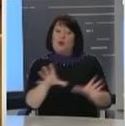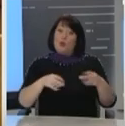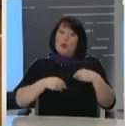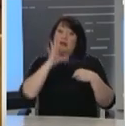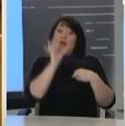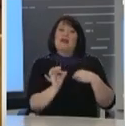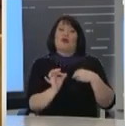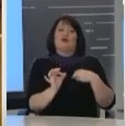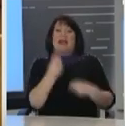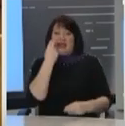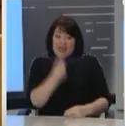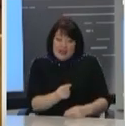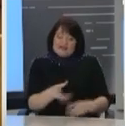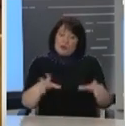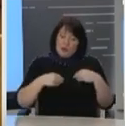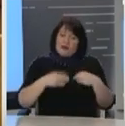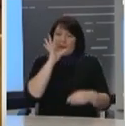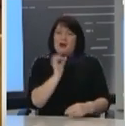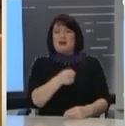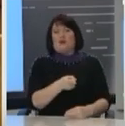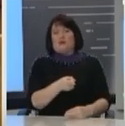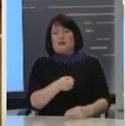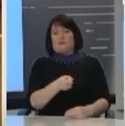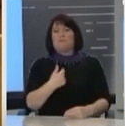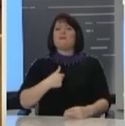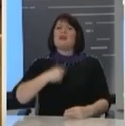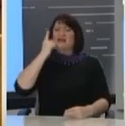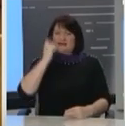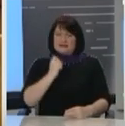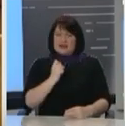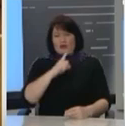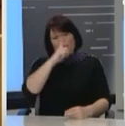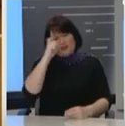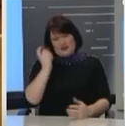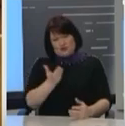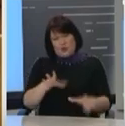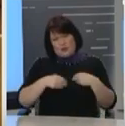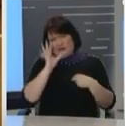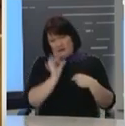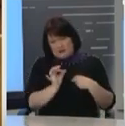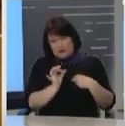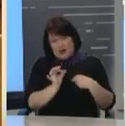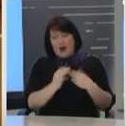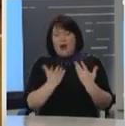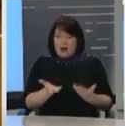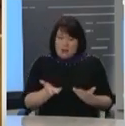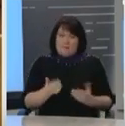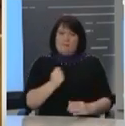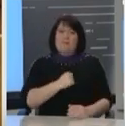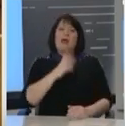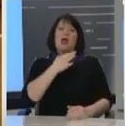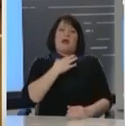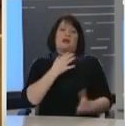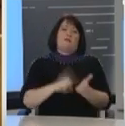πραγματικότητα. Γνωρίζω ότι αυτό σας είναι εξαιρετικά δύσκολο. Πιστεύω όμως ότι είναι